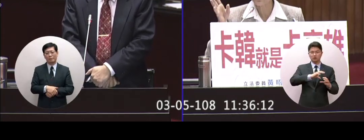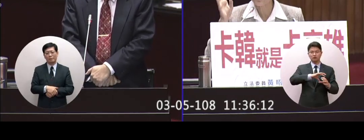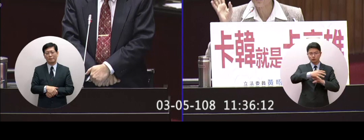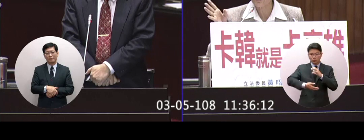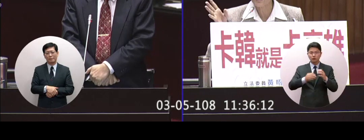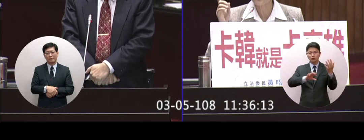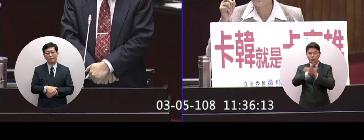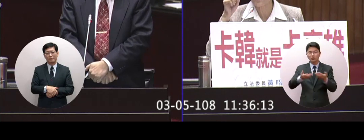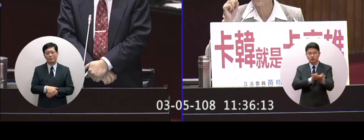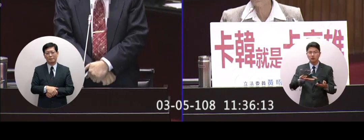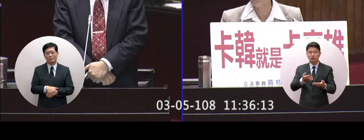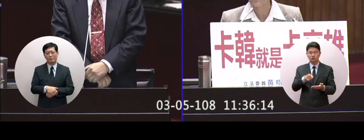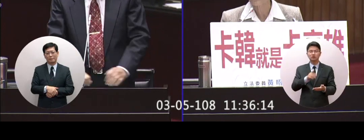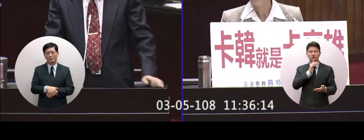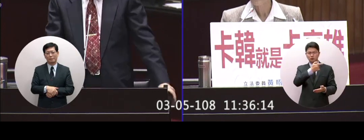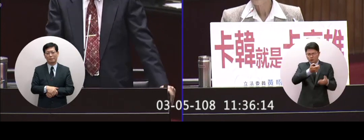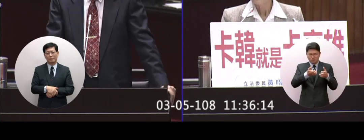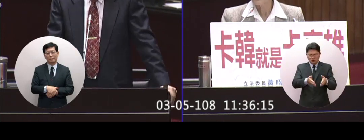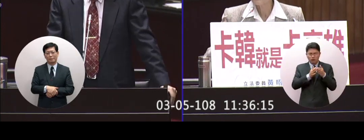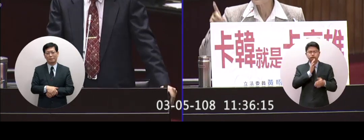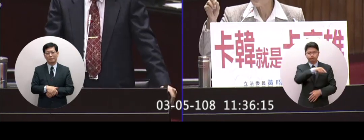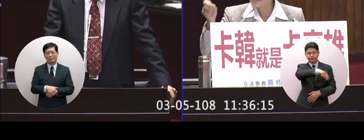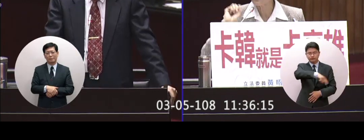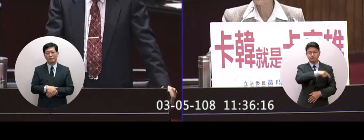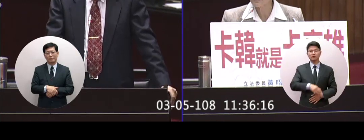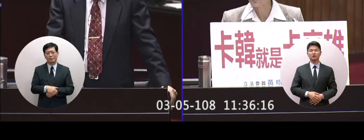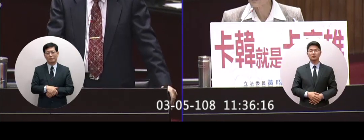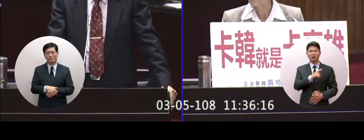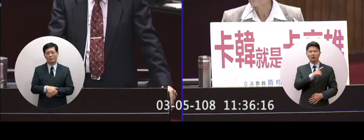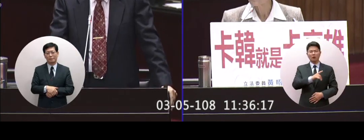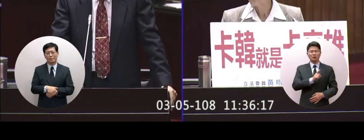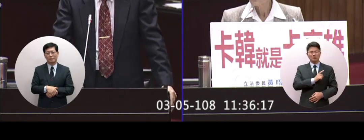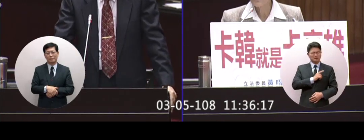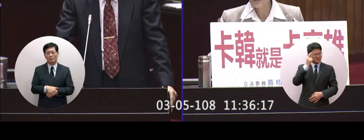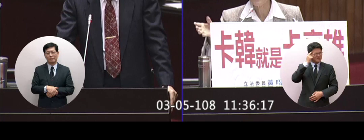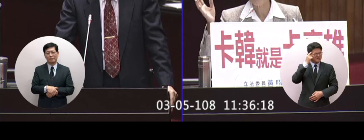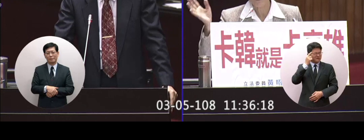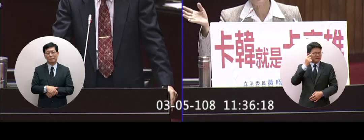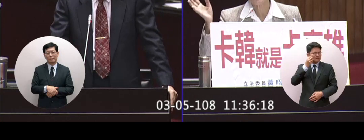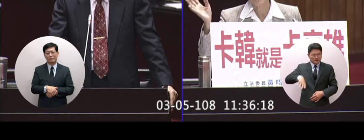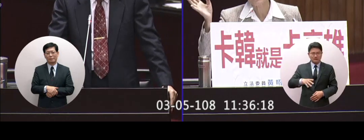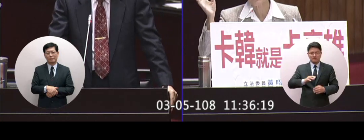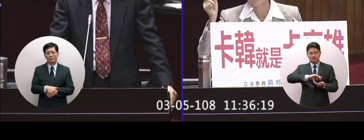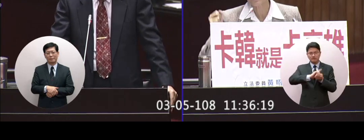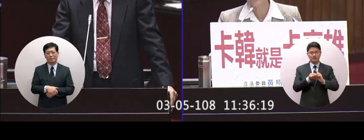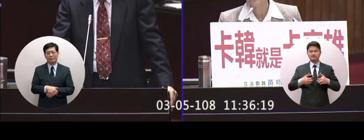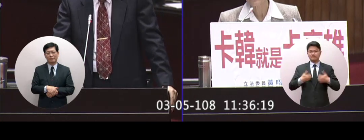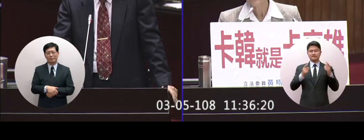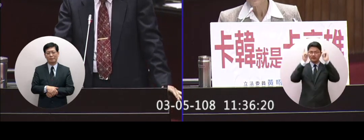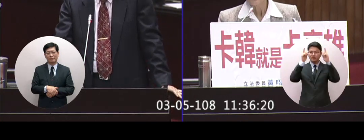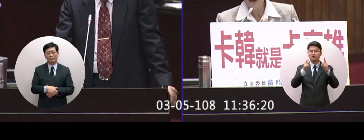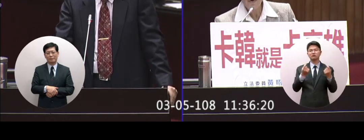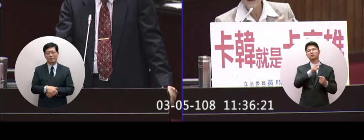所有的动作上最重要的一步。你唔好更小个登小气，苏院长摆明了更小个登